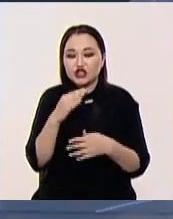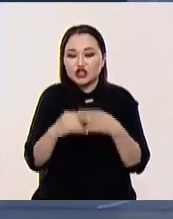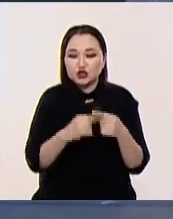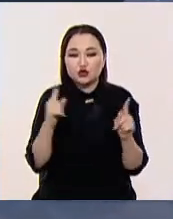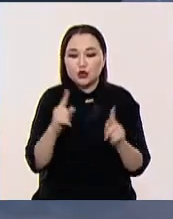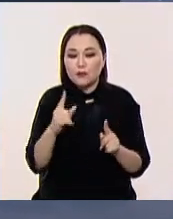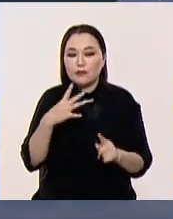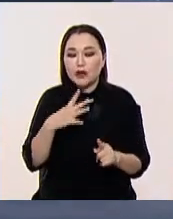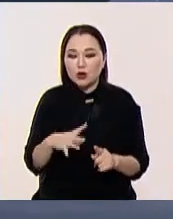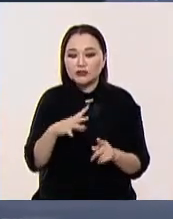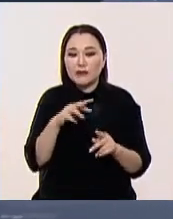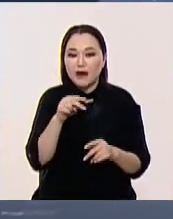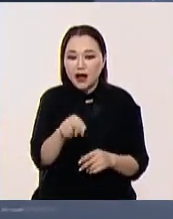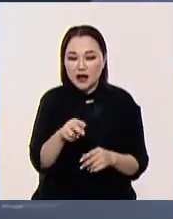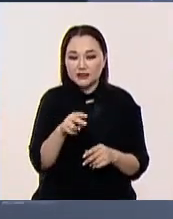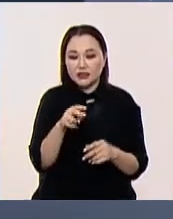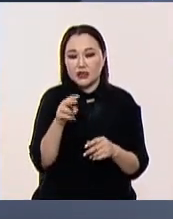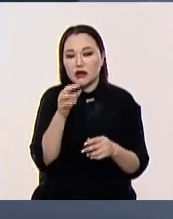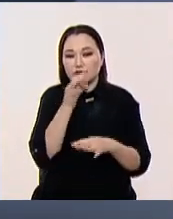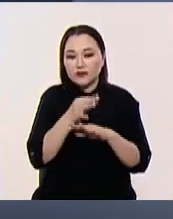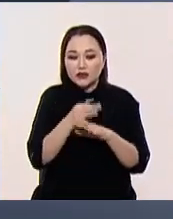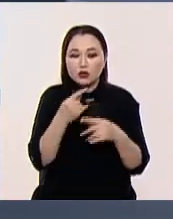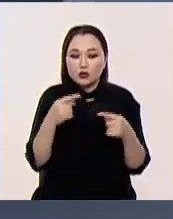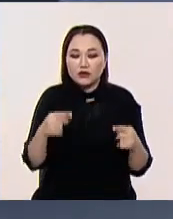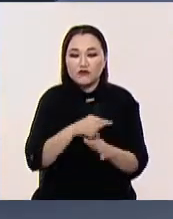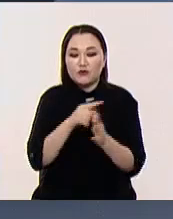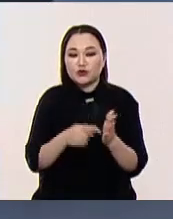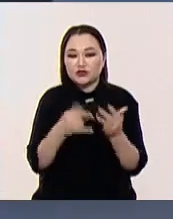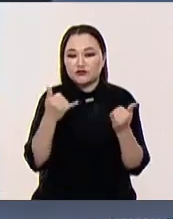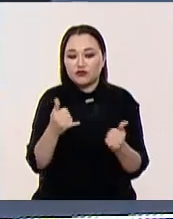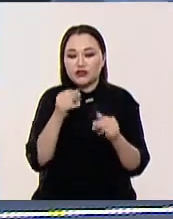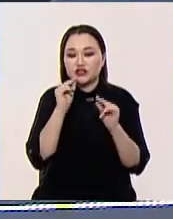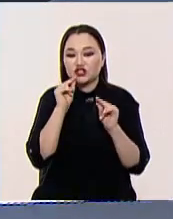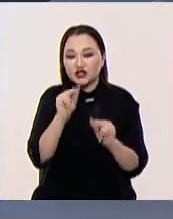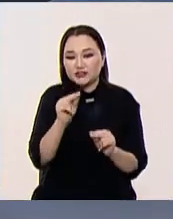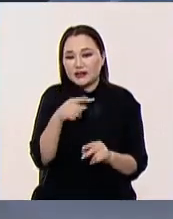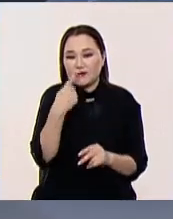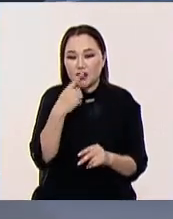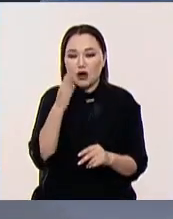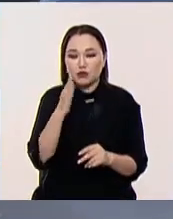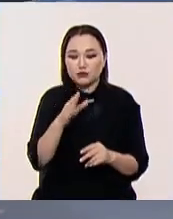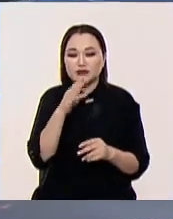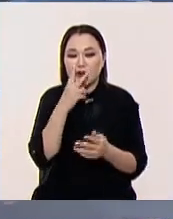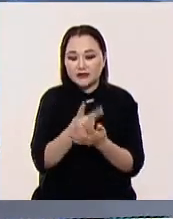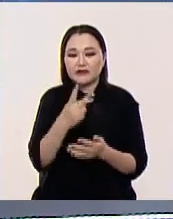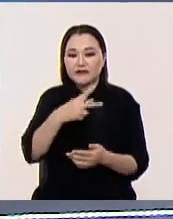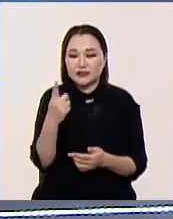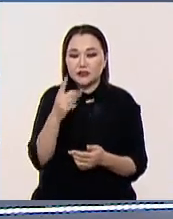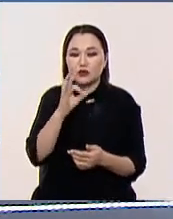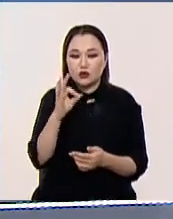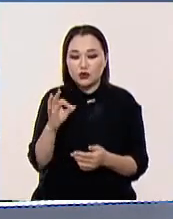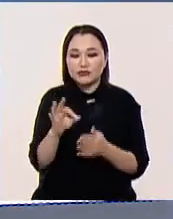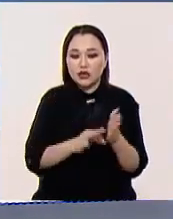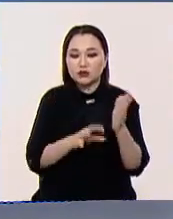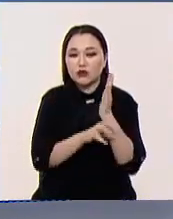им приходится проходить? Ответы на эти и другие вопросы сегодня в проекте «Честно говоря». Смотрите в 21.00